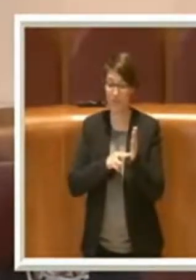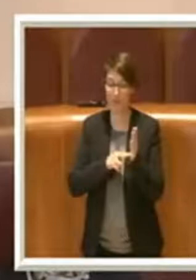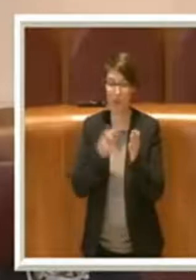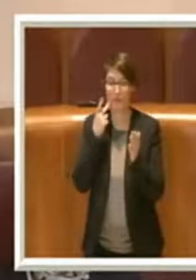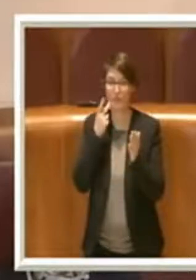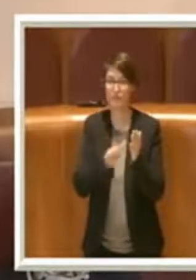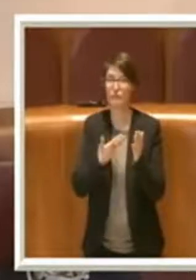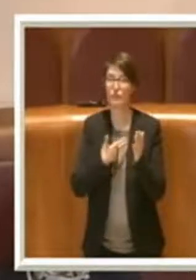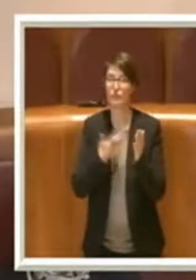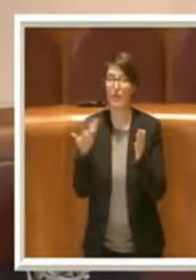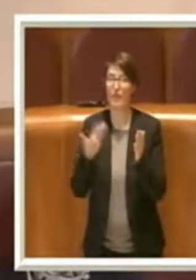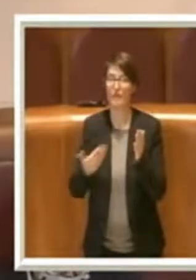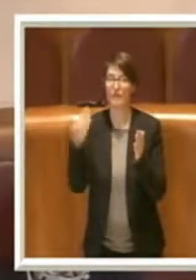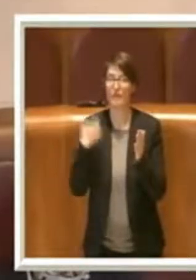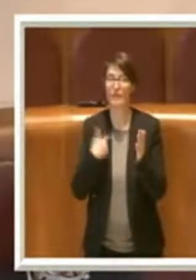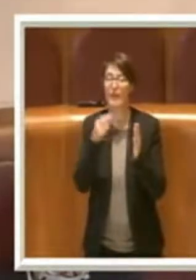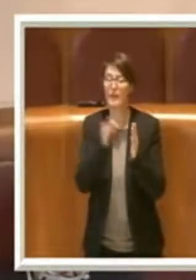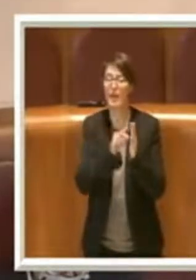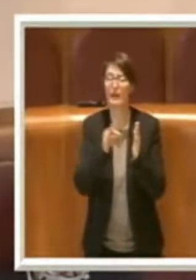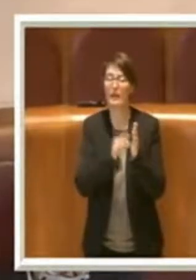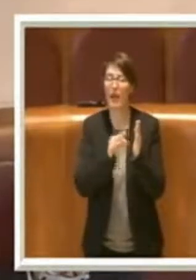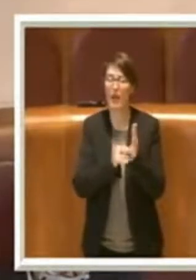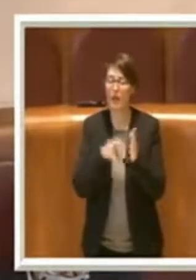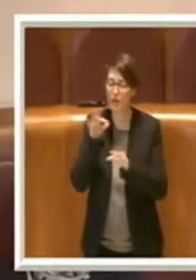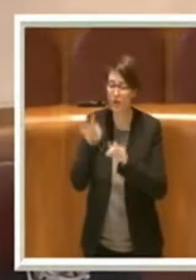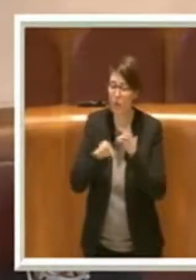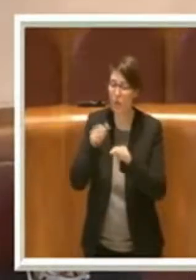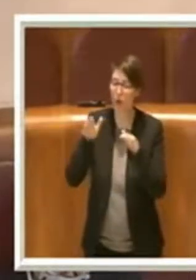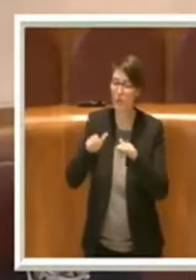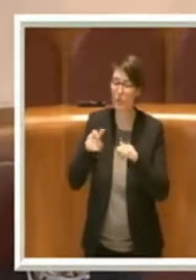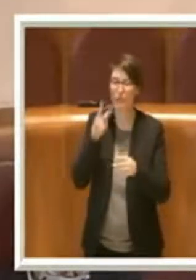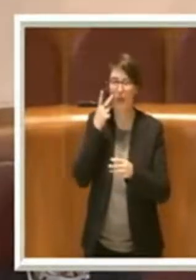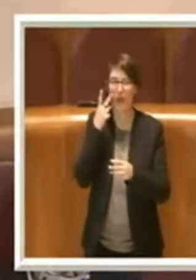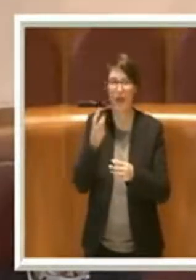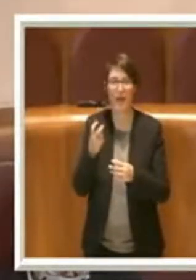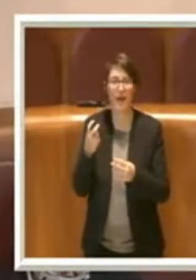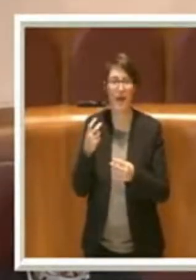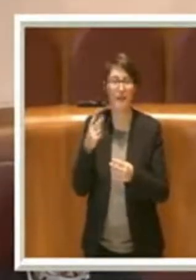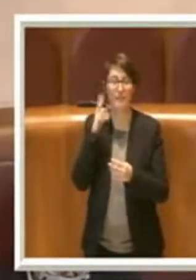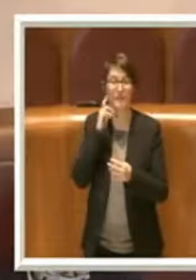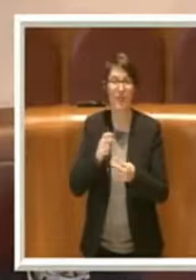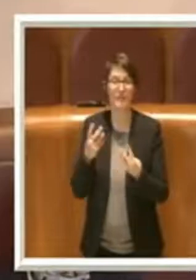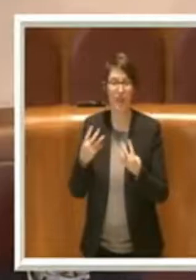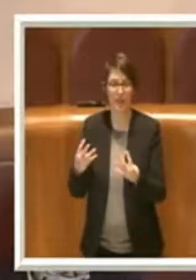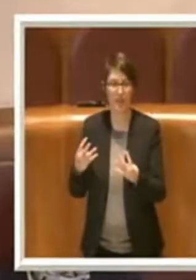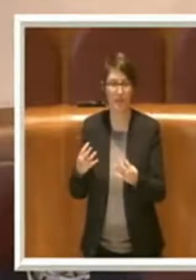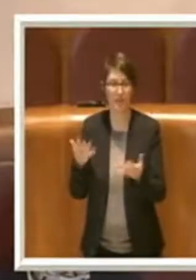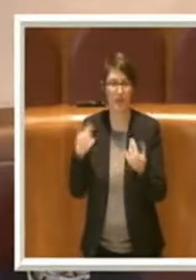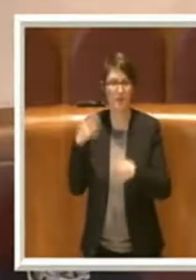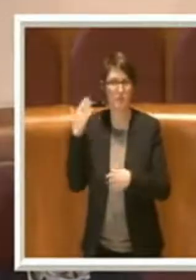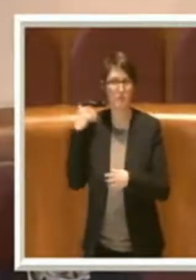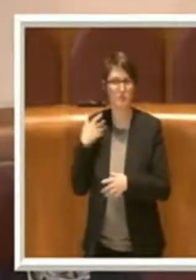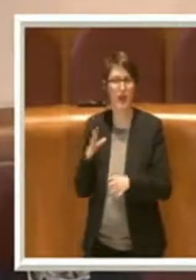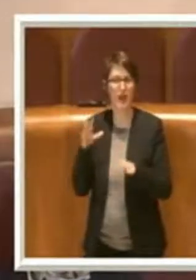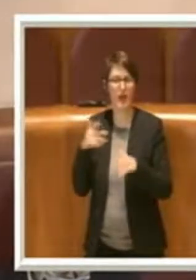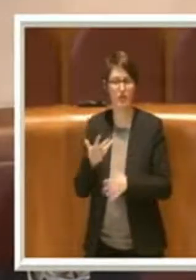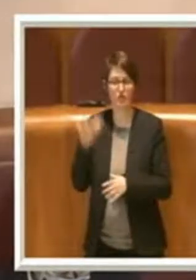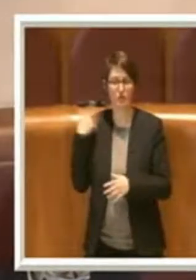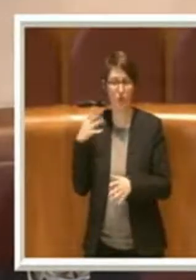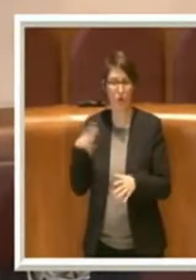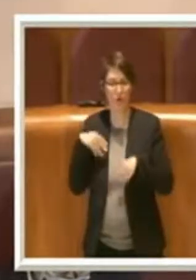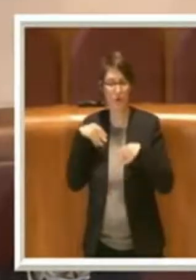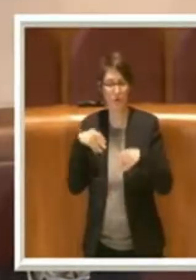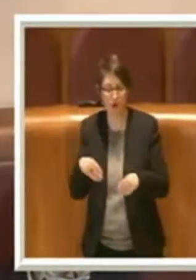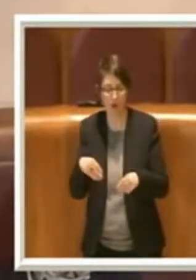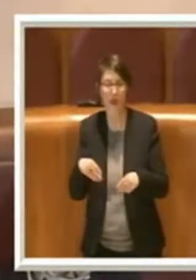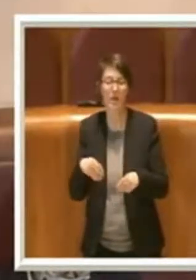norme per la tutela del verde. Noi quando siamo arrivati ovviamente ci siamo insediati, abbiamo trovato un Dipartimento